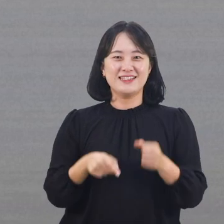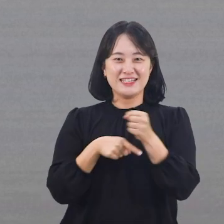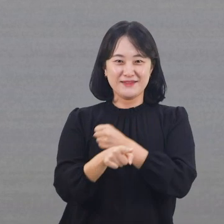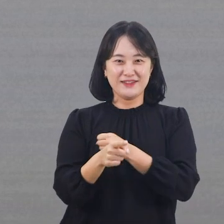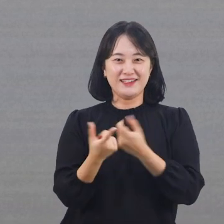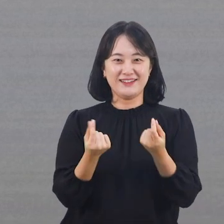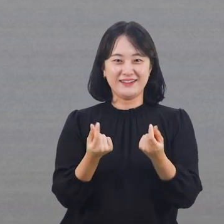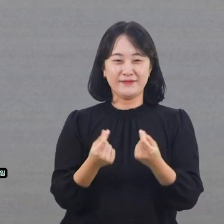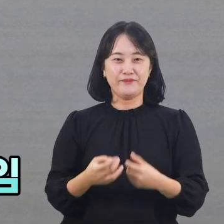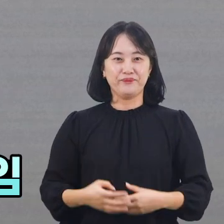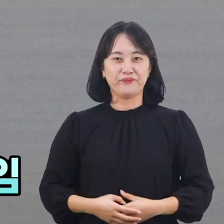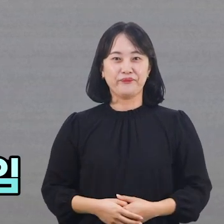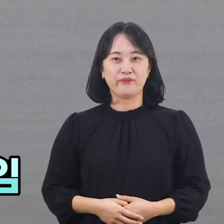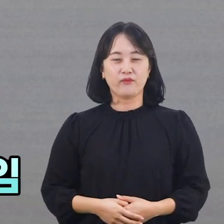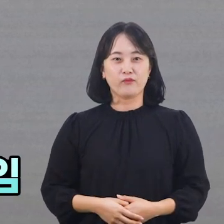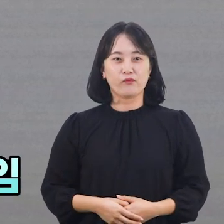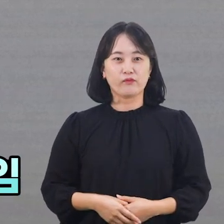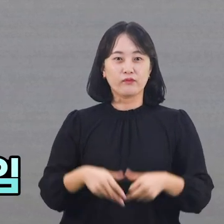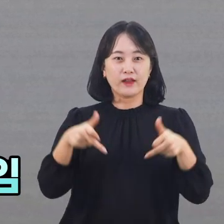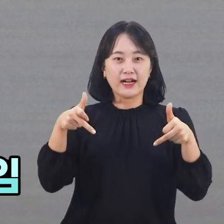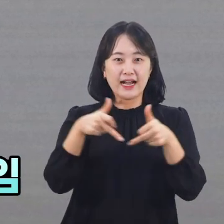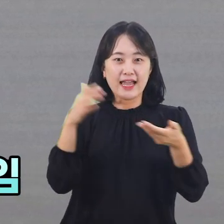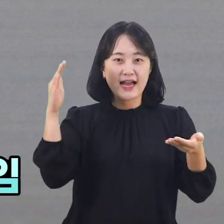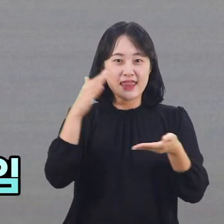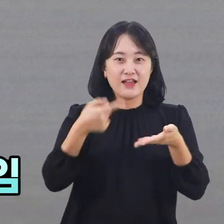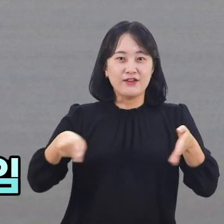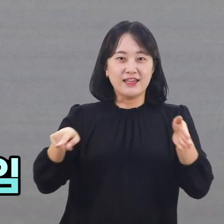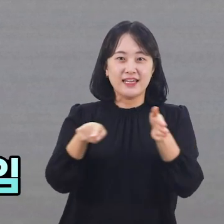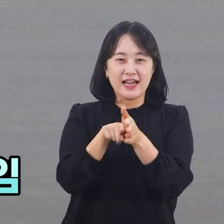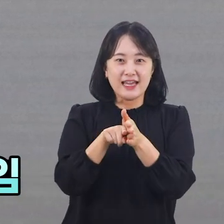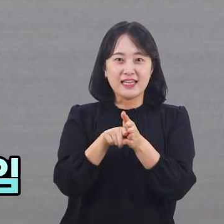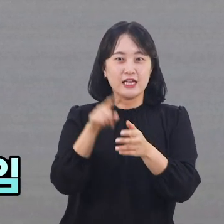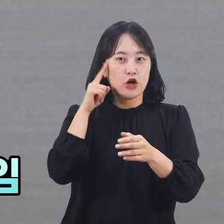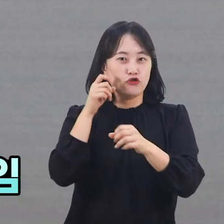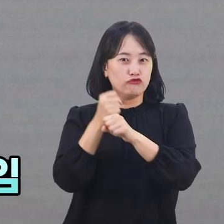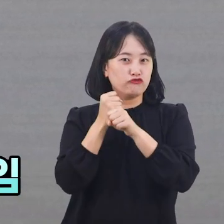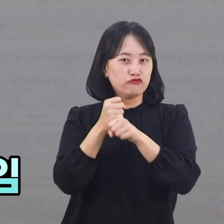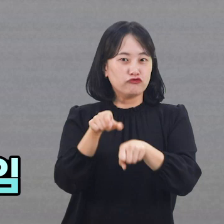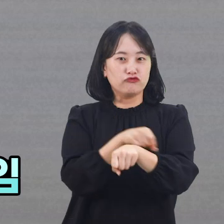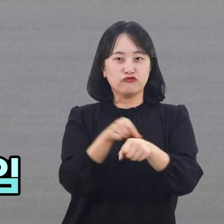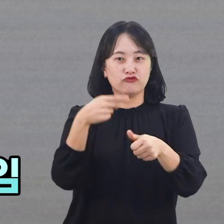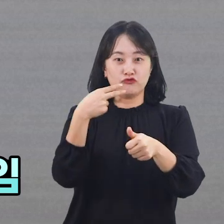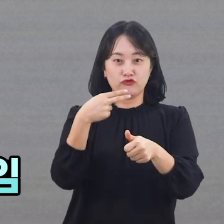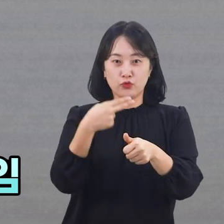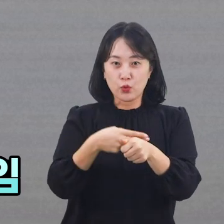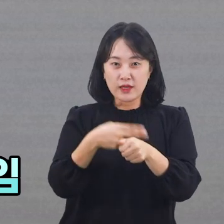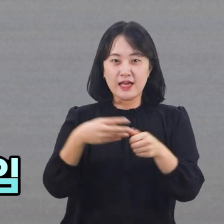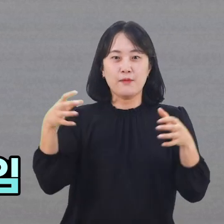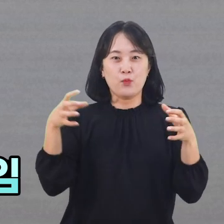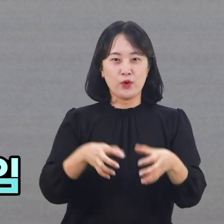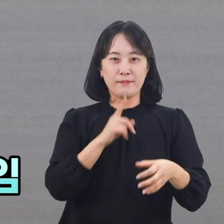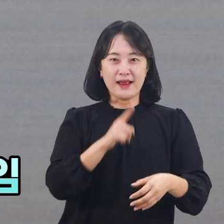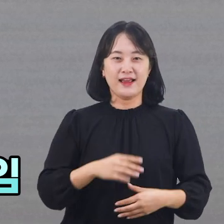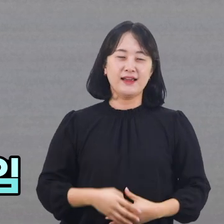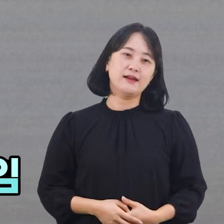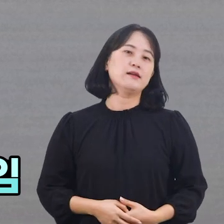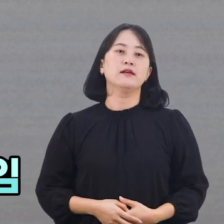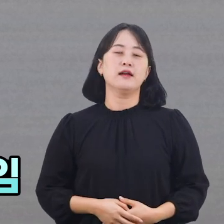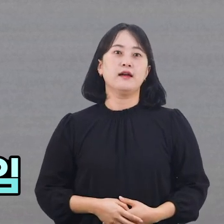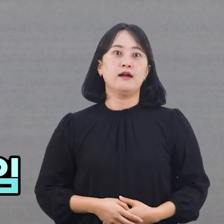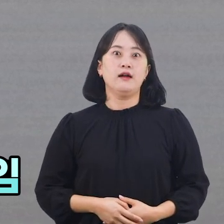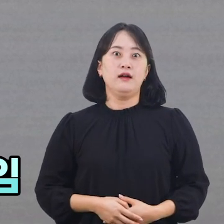하는데요. 모의세는 장애학생을 위한 세계시민교육을 연구하는 특수교사 모임입니다.